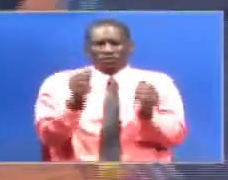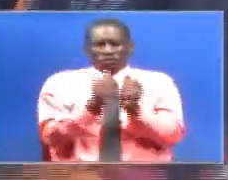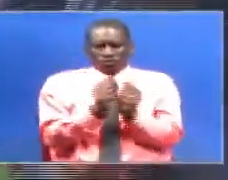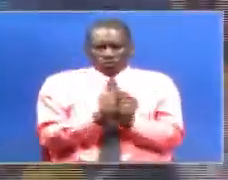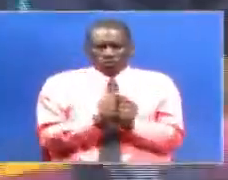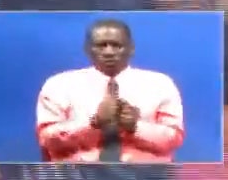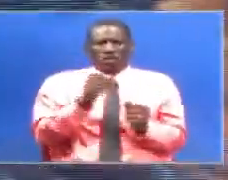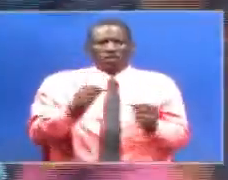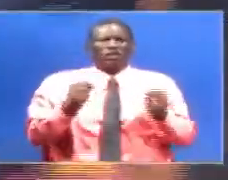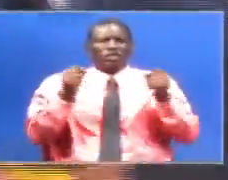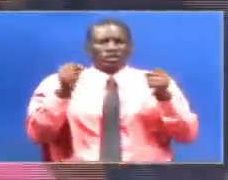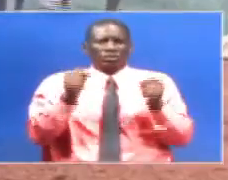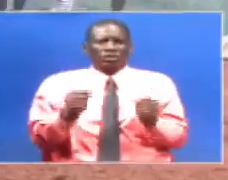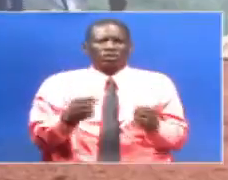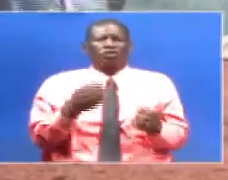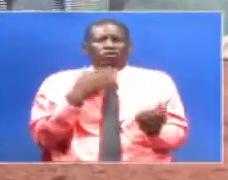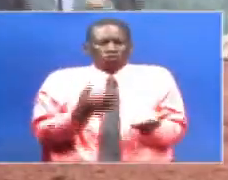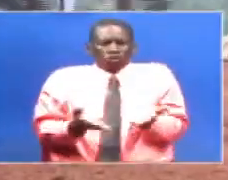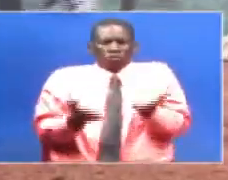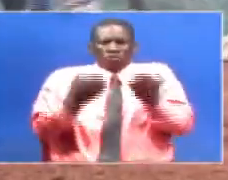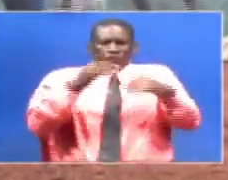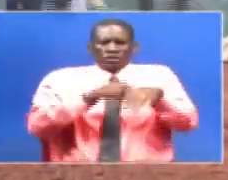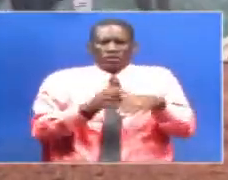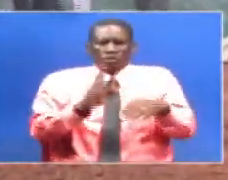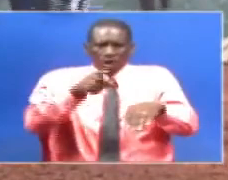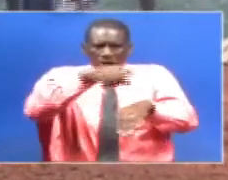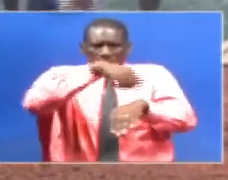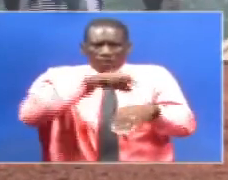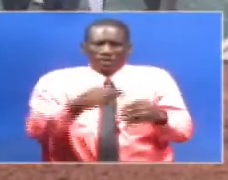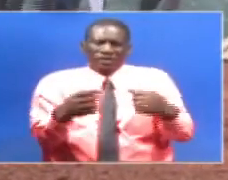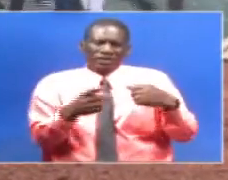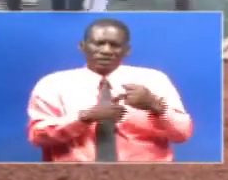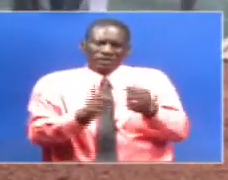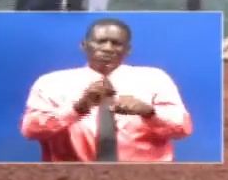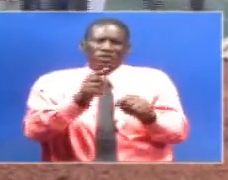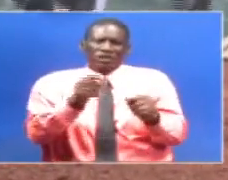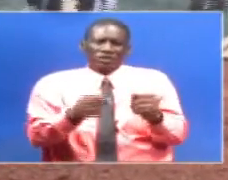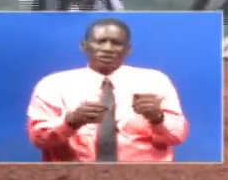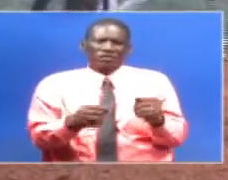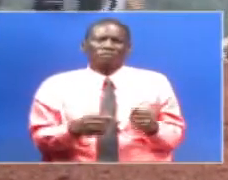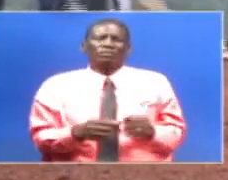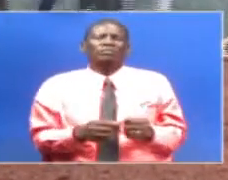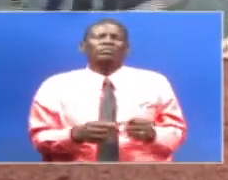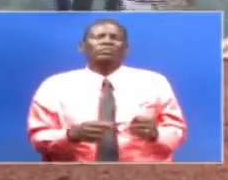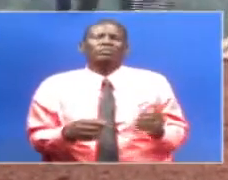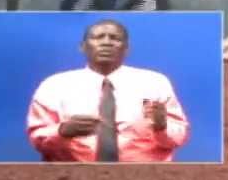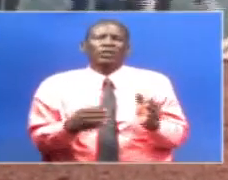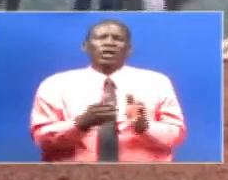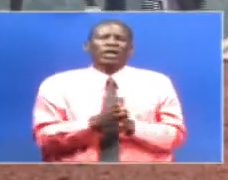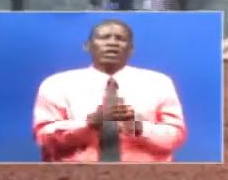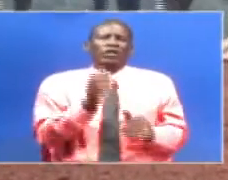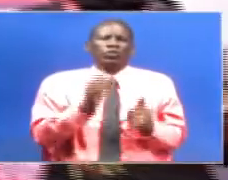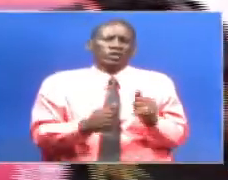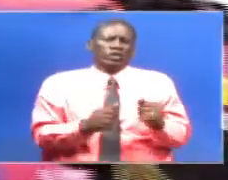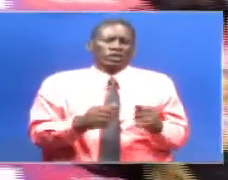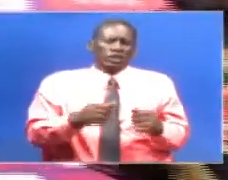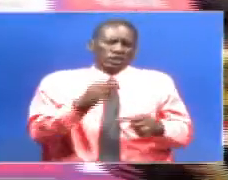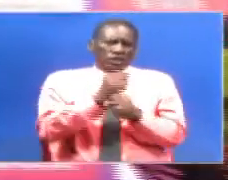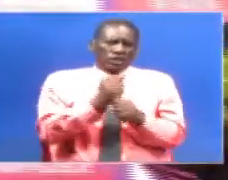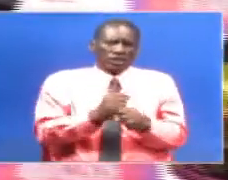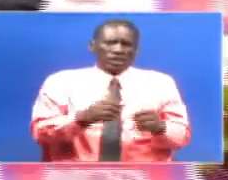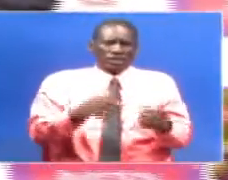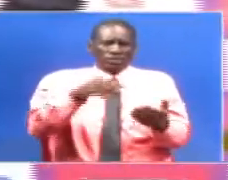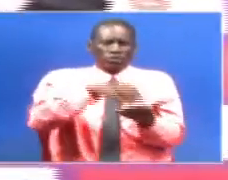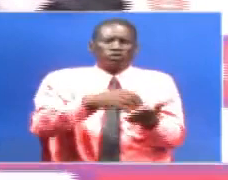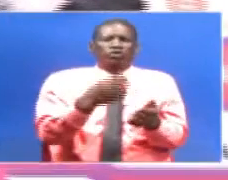analenga kuboresha muda wake bora wa saa 1:06 na sekunde 42 aliyoandikisha kama nambari